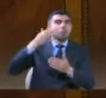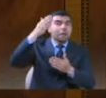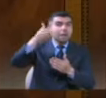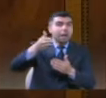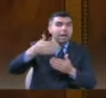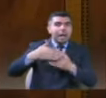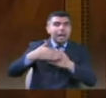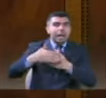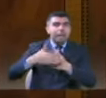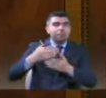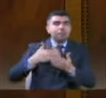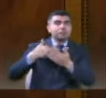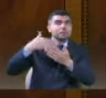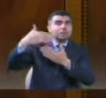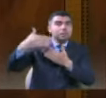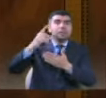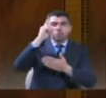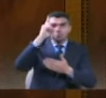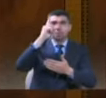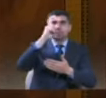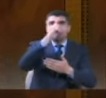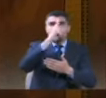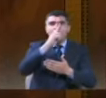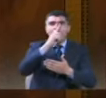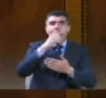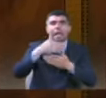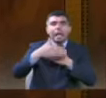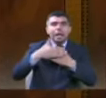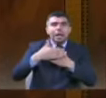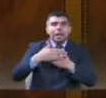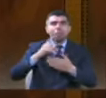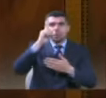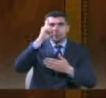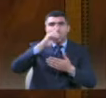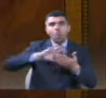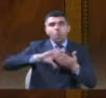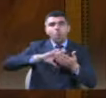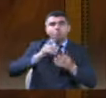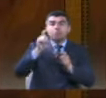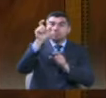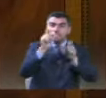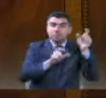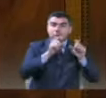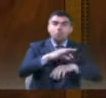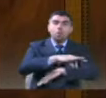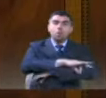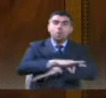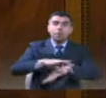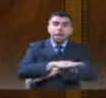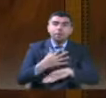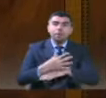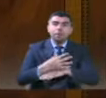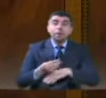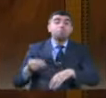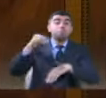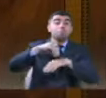ام قصر، وستكون ان شاء الله الرحمن الرحيم في أدنى الآجال لصالح الموظفين. ثم